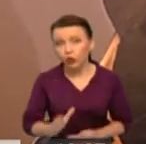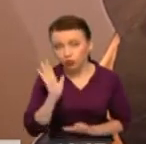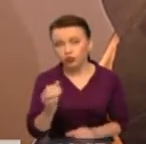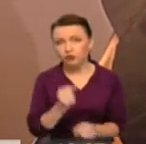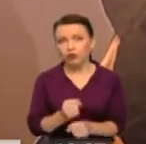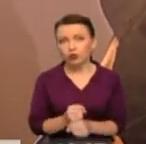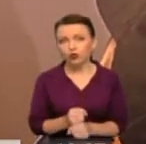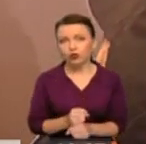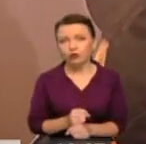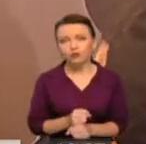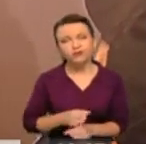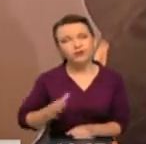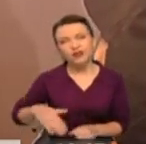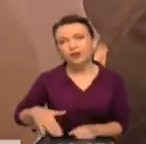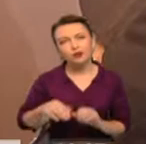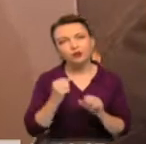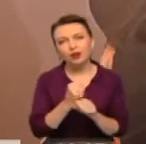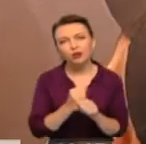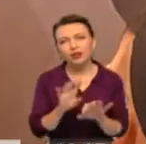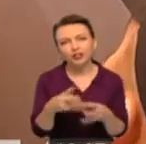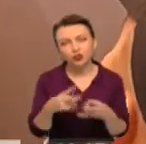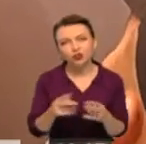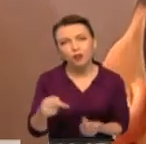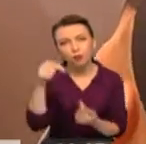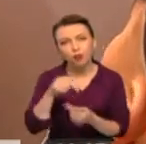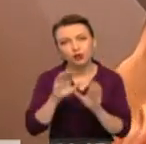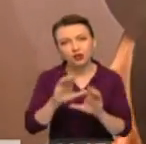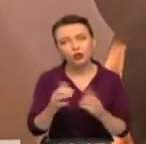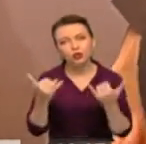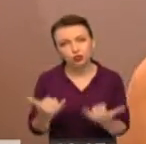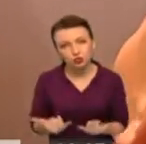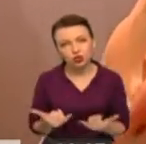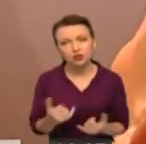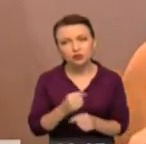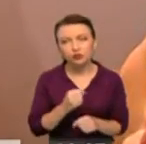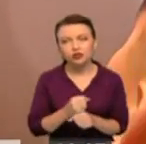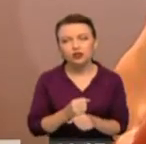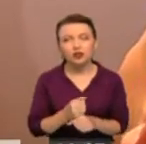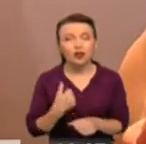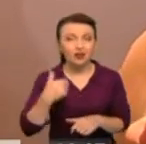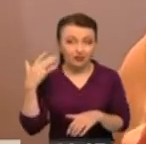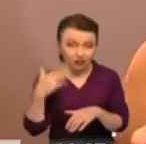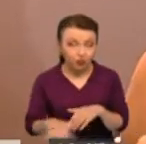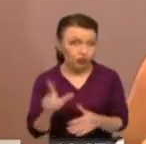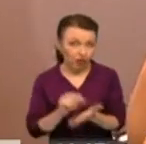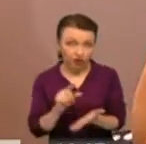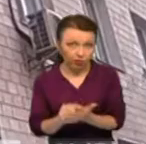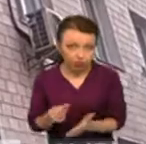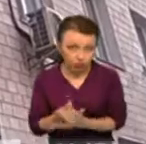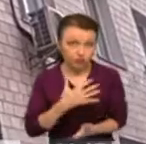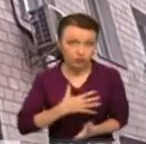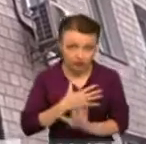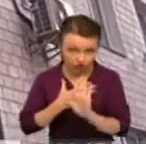працювати. Ні, потім працювати не потрібно, потрібно працювати по закону зараз. Ви знаєте ці закони. Я налог плачу, не